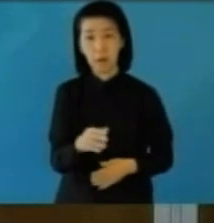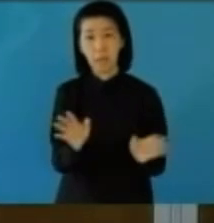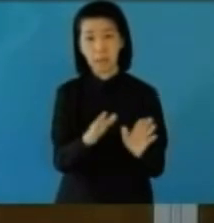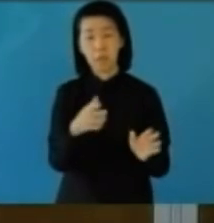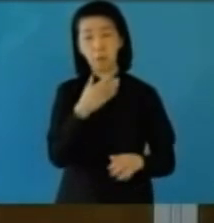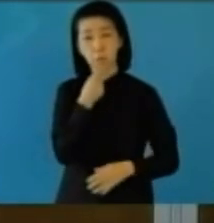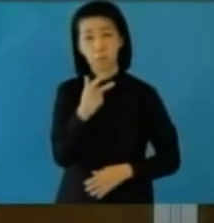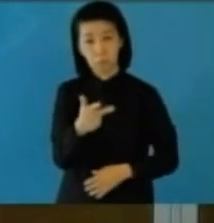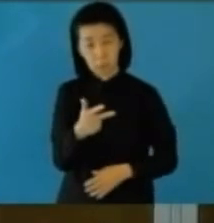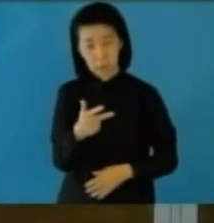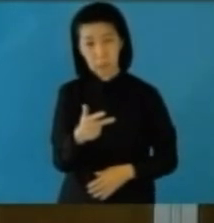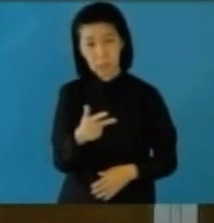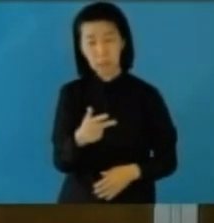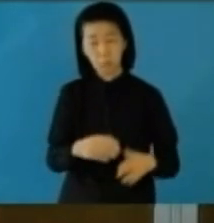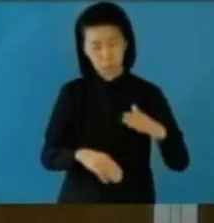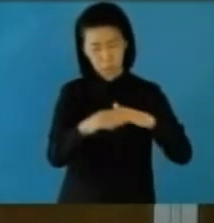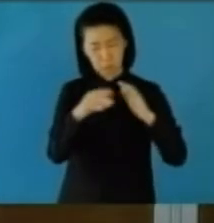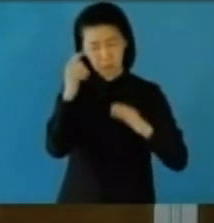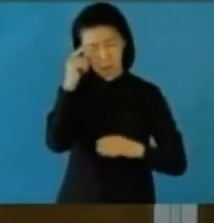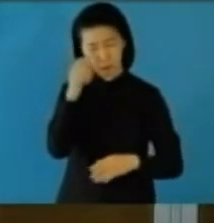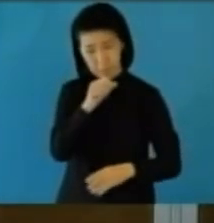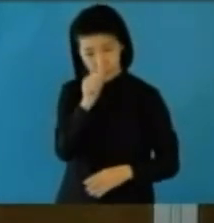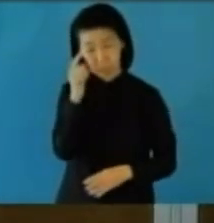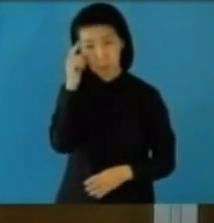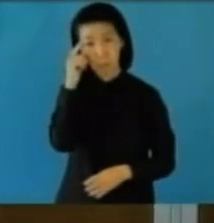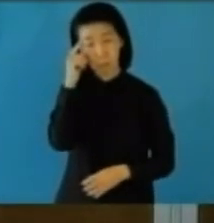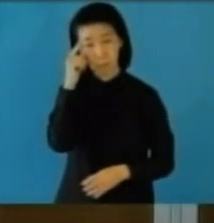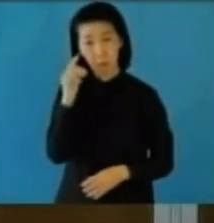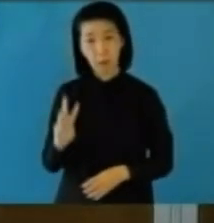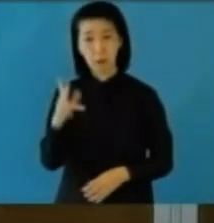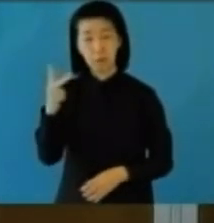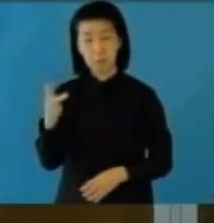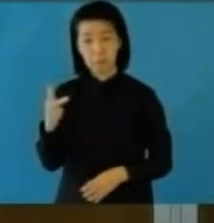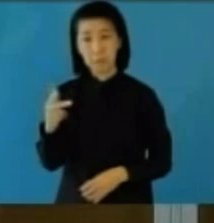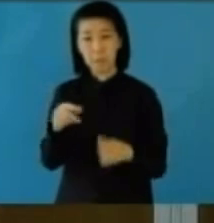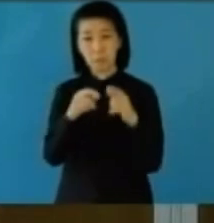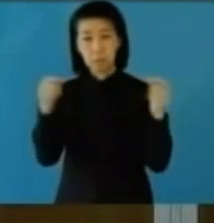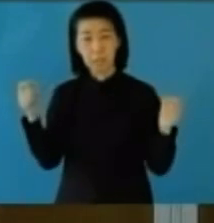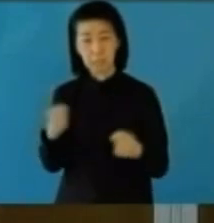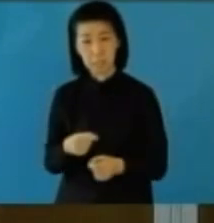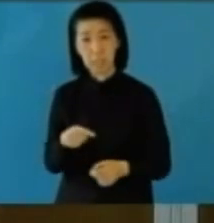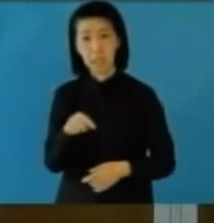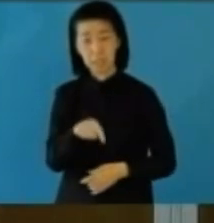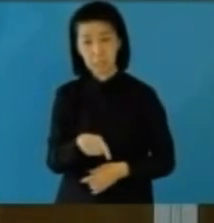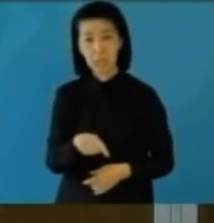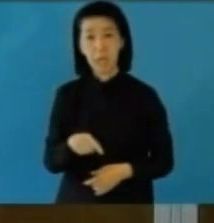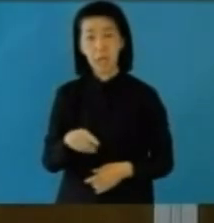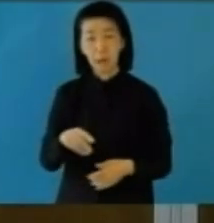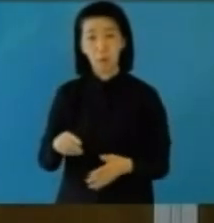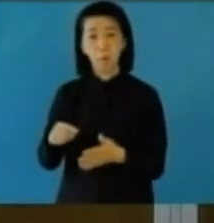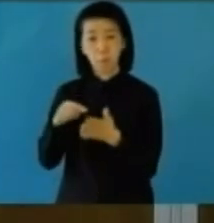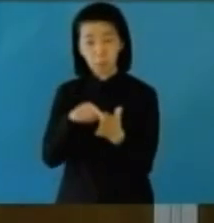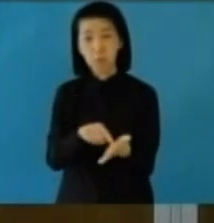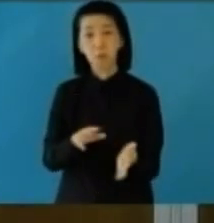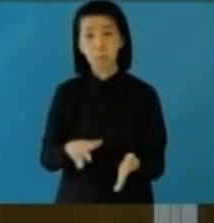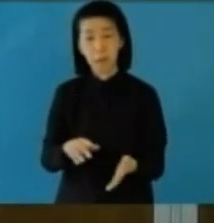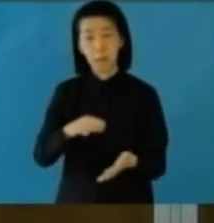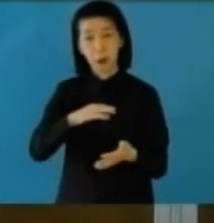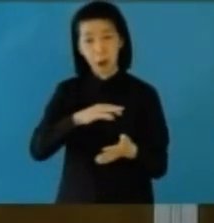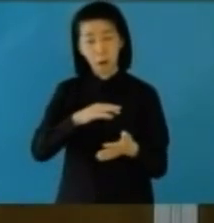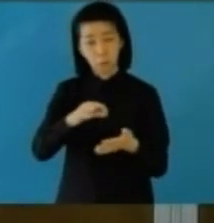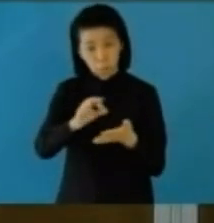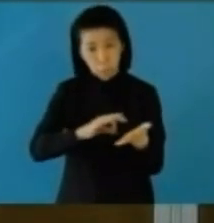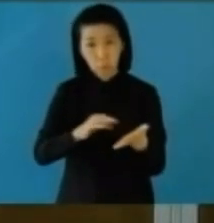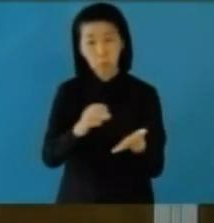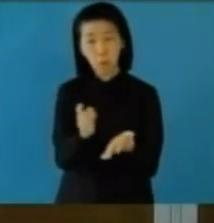観点から望ましいと考えておりまして、同市から正式に31に外区の活用の申し出があれば、同市に売却する方向で対応した